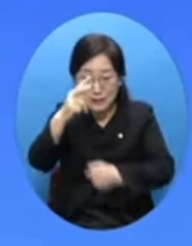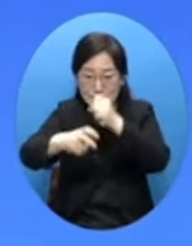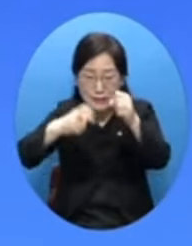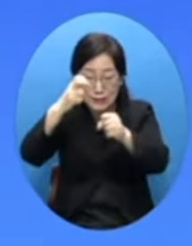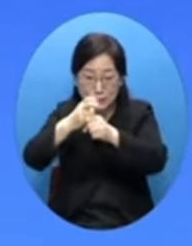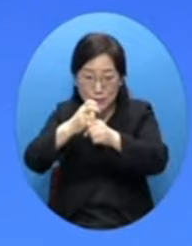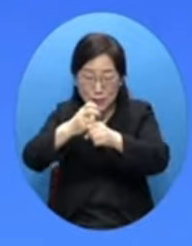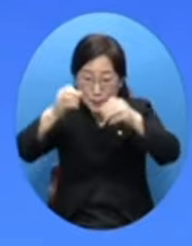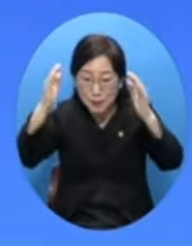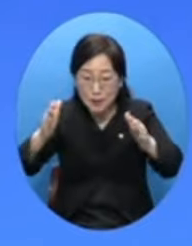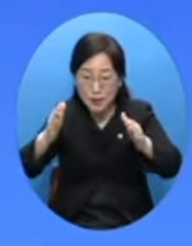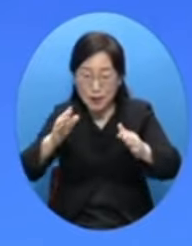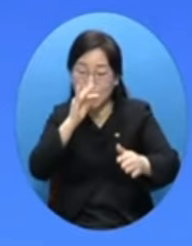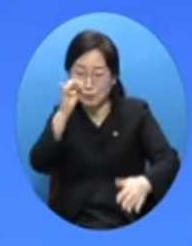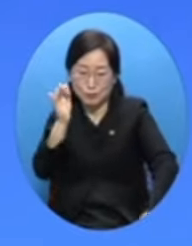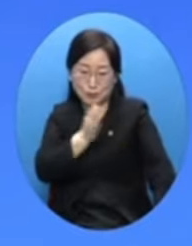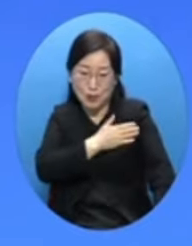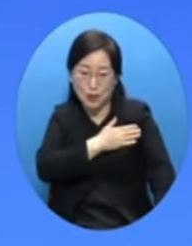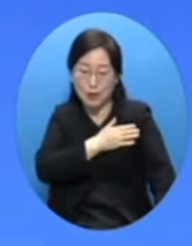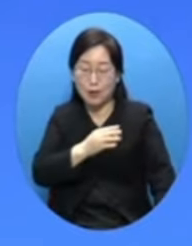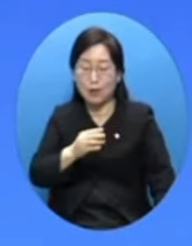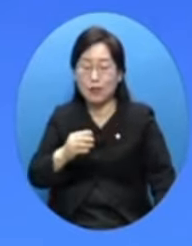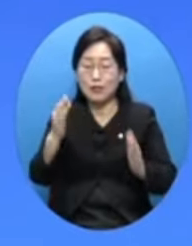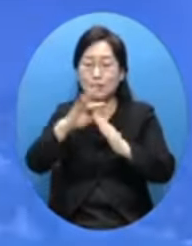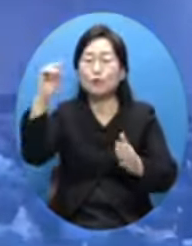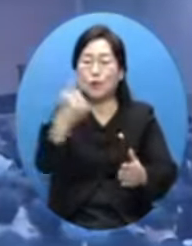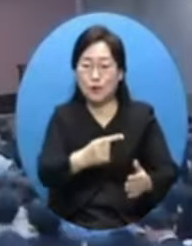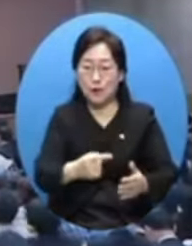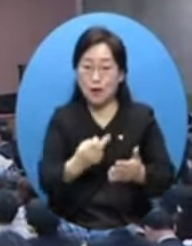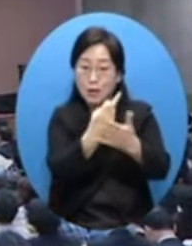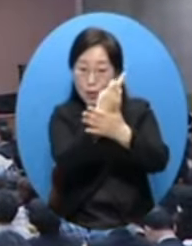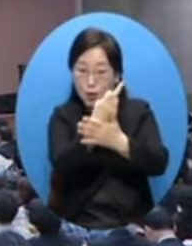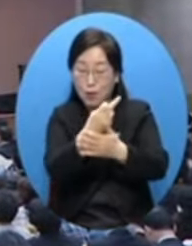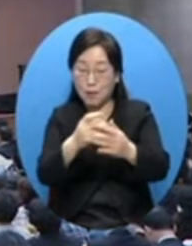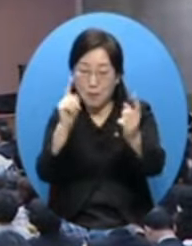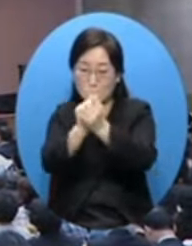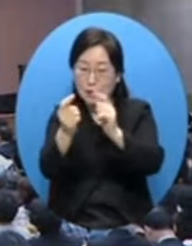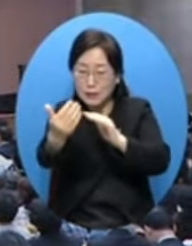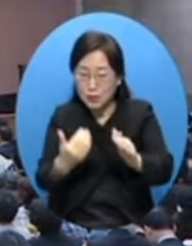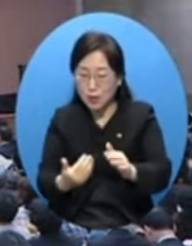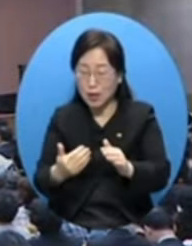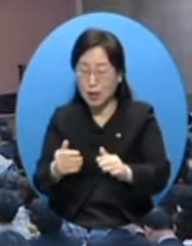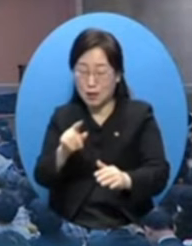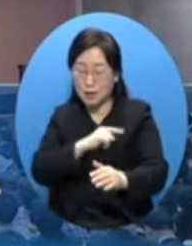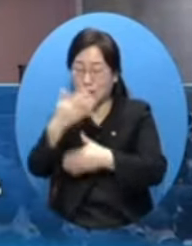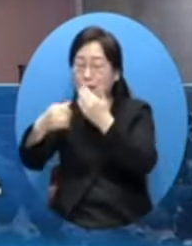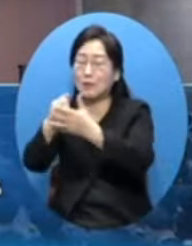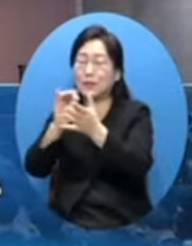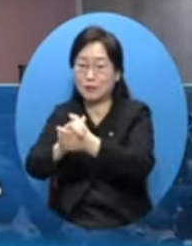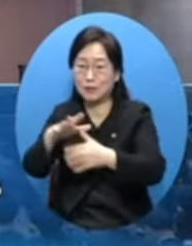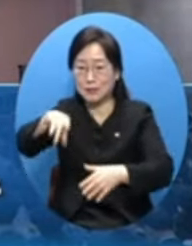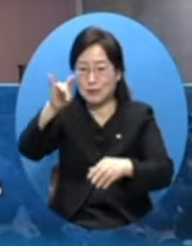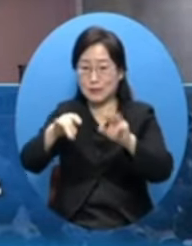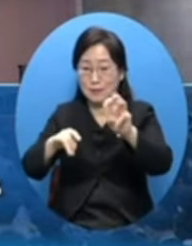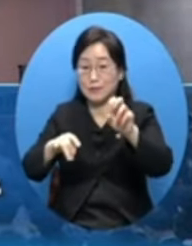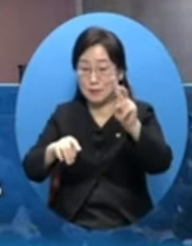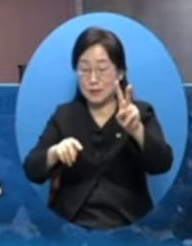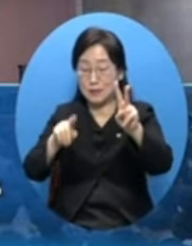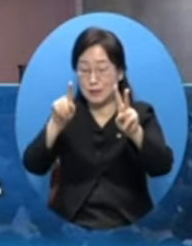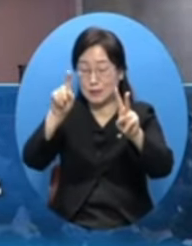거부가 되어 돌아오게 되었습니다 그가 그의 형 에를 만나기 전에 이런 기도를 합니다 창세기 32장 10절입니다